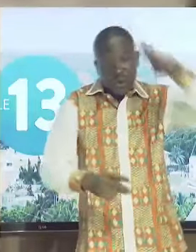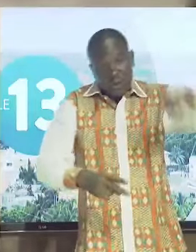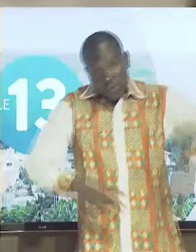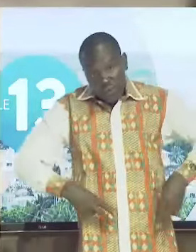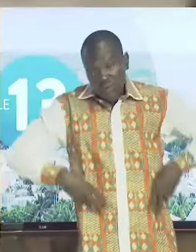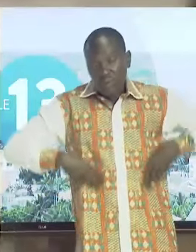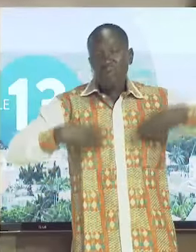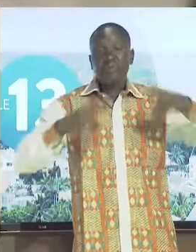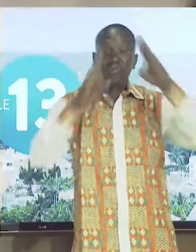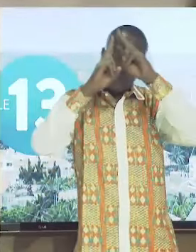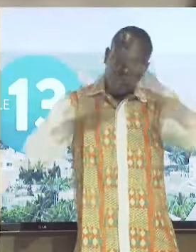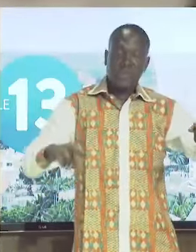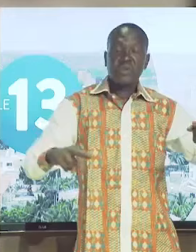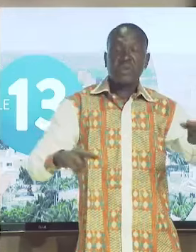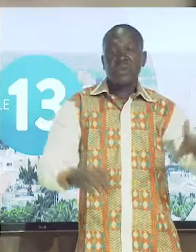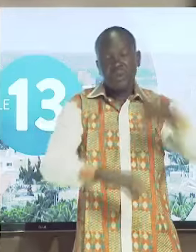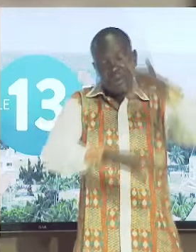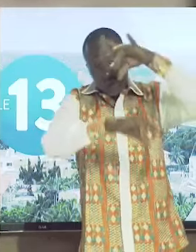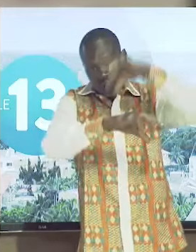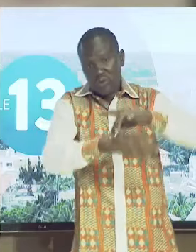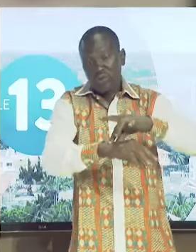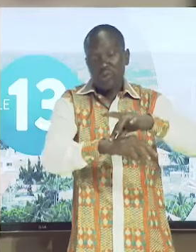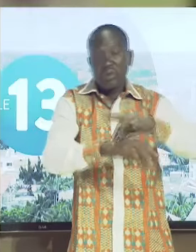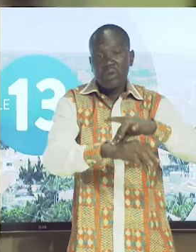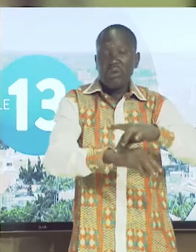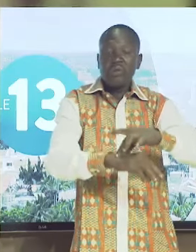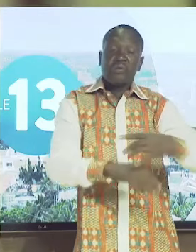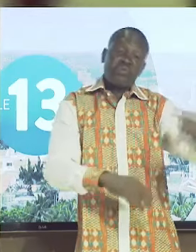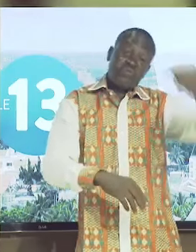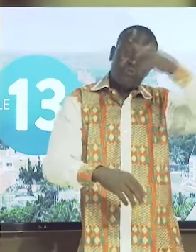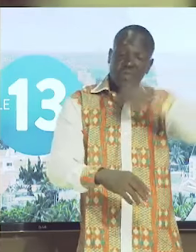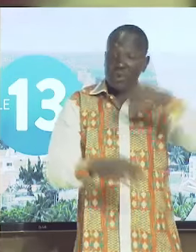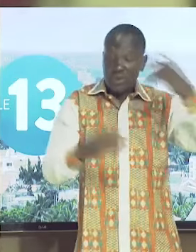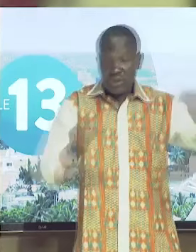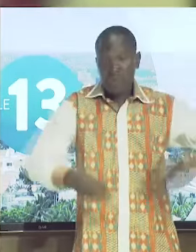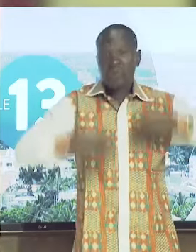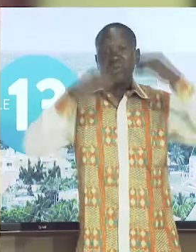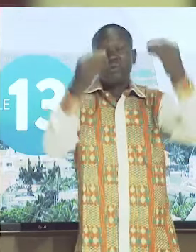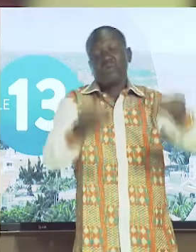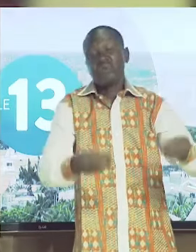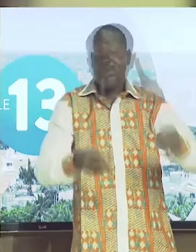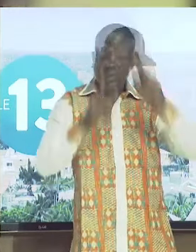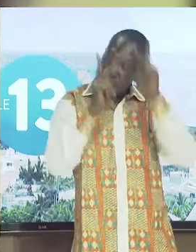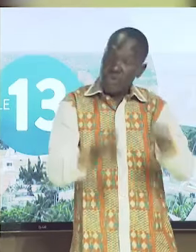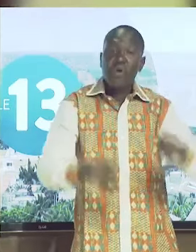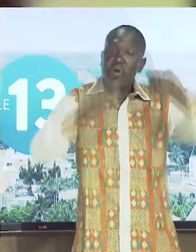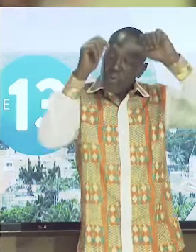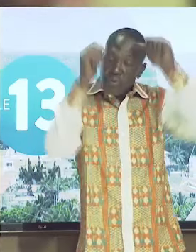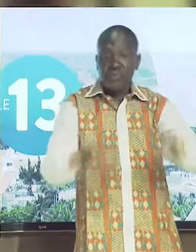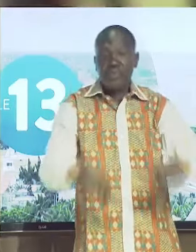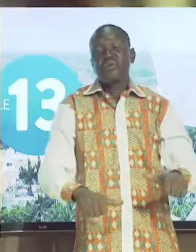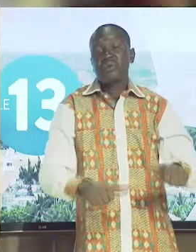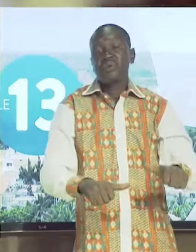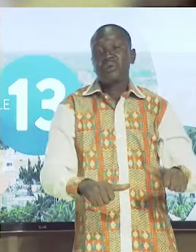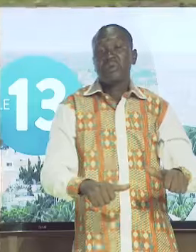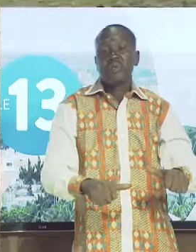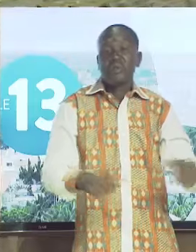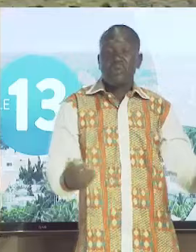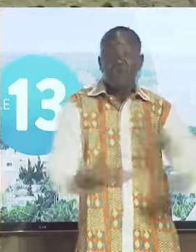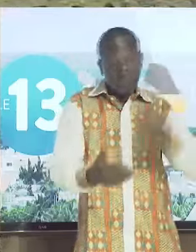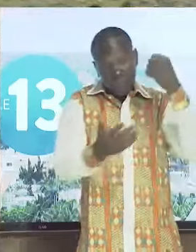La terre, là, les parcelles, là, c'est pour moi. Mais j'ai donné pour qu'ils nous puissent gagner quelque chose à